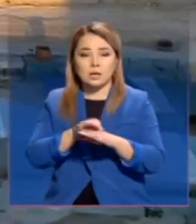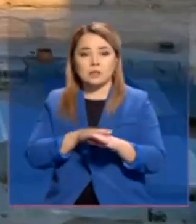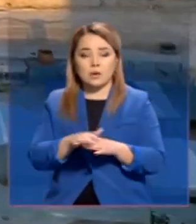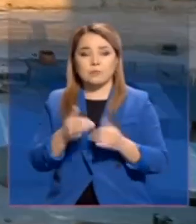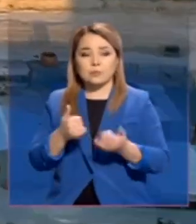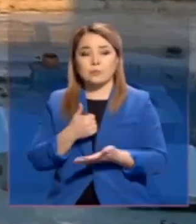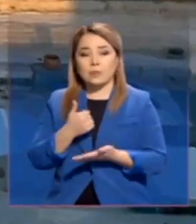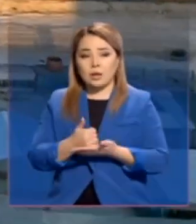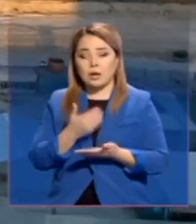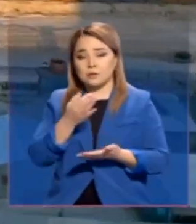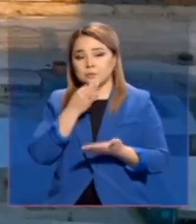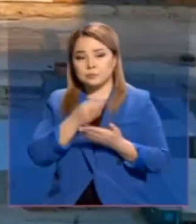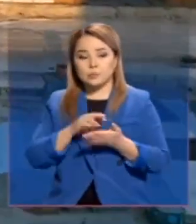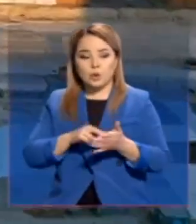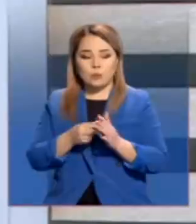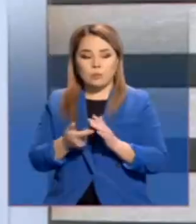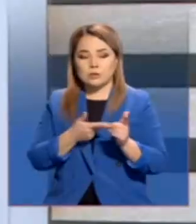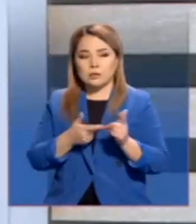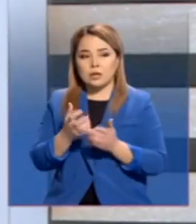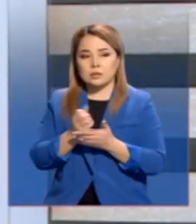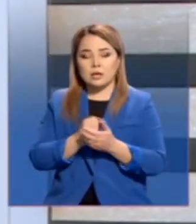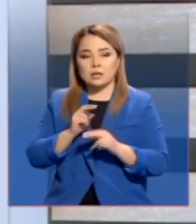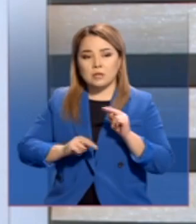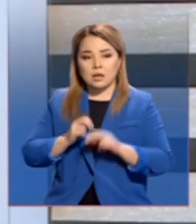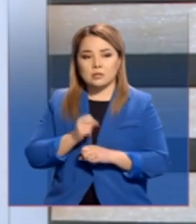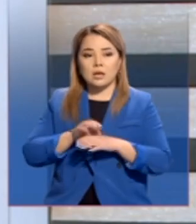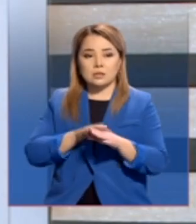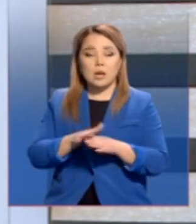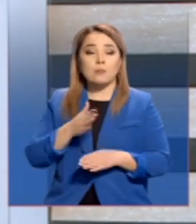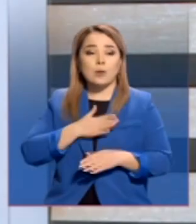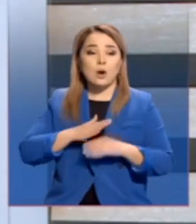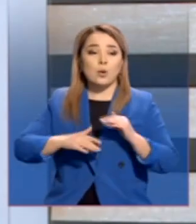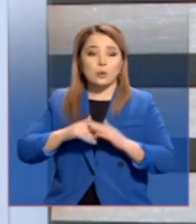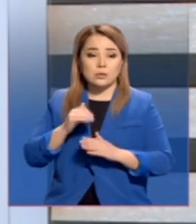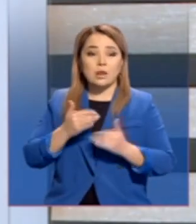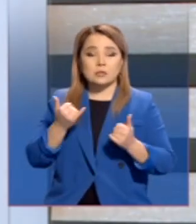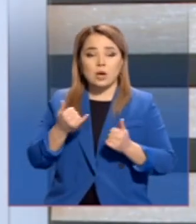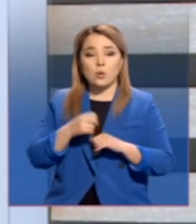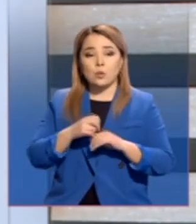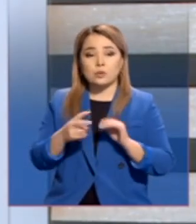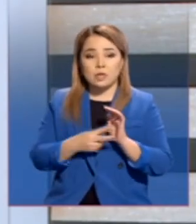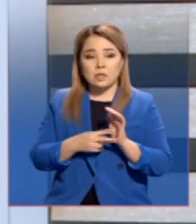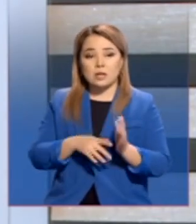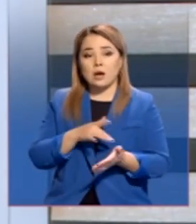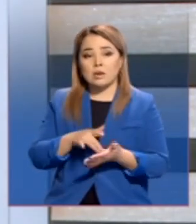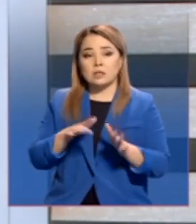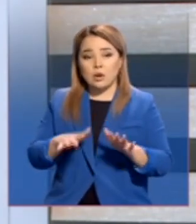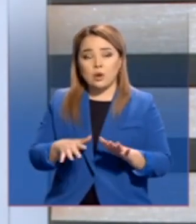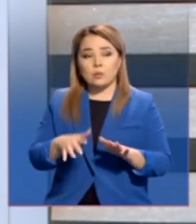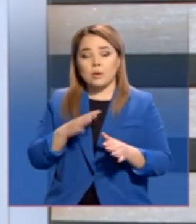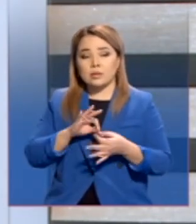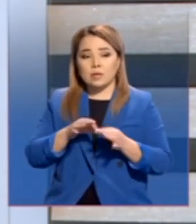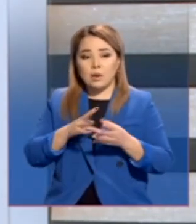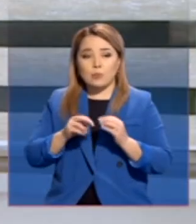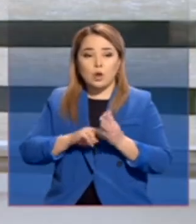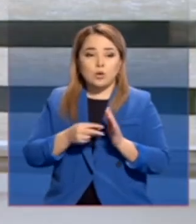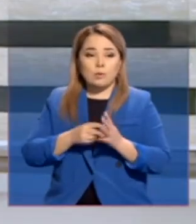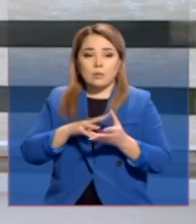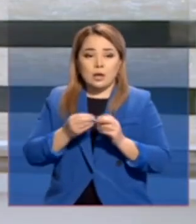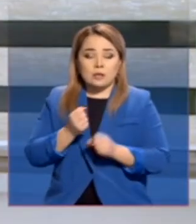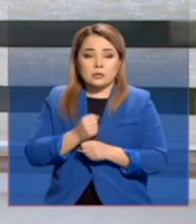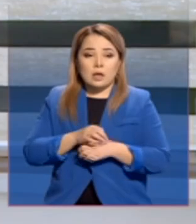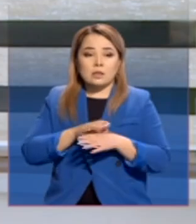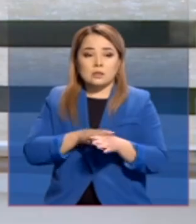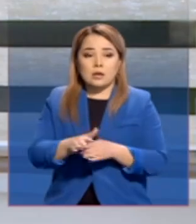үшін әкімдік тарапынан жобалар жасақталмақ. Қазіргі таңда біздің қолымызда жаңа 17 шағын ауданның егжей-тегжей жоспарлау жобасы бар. Бұл